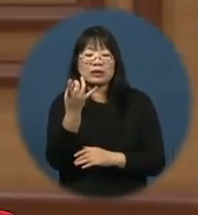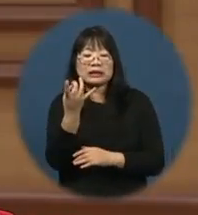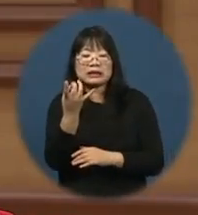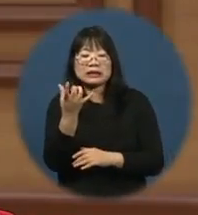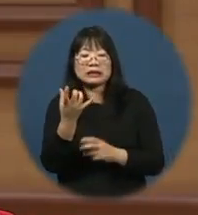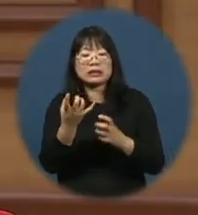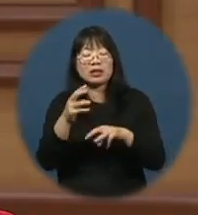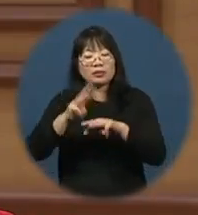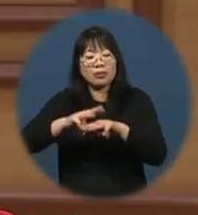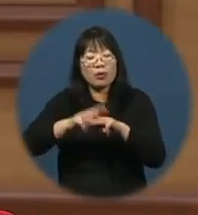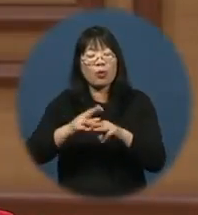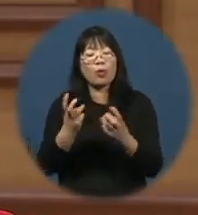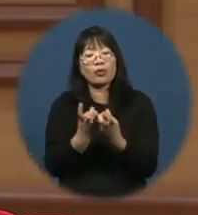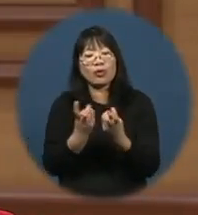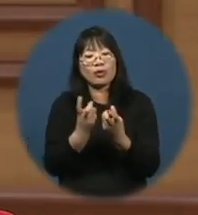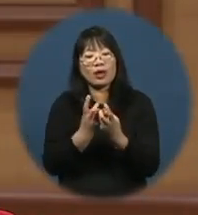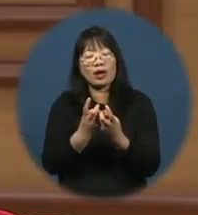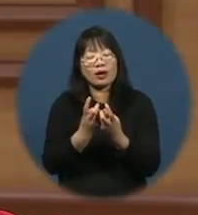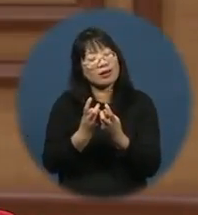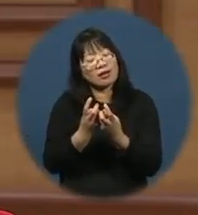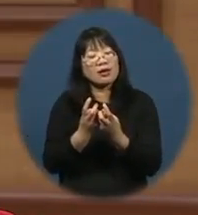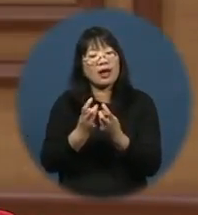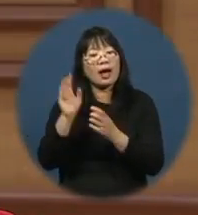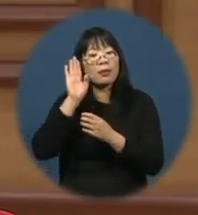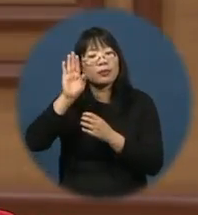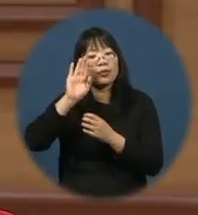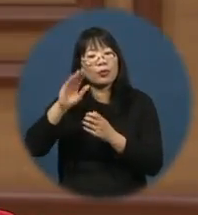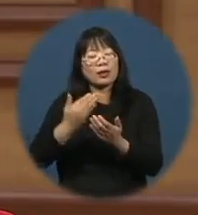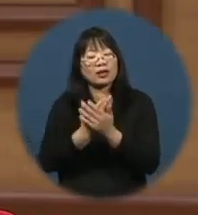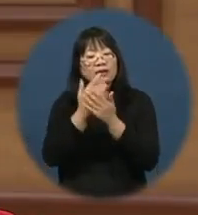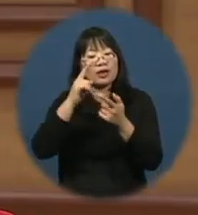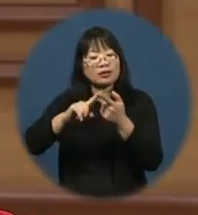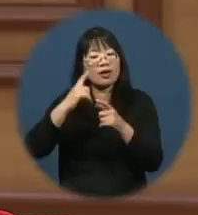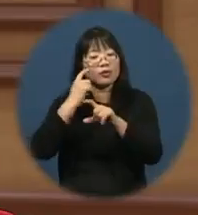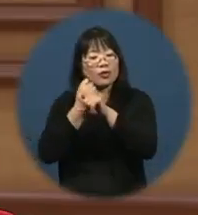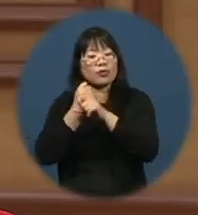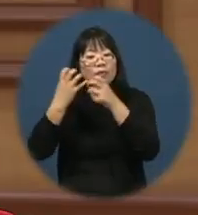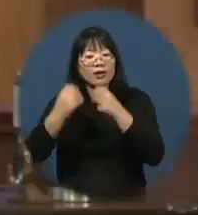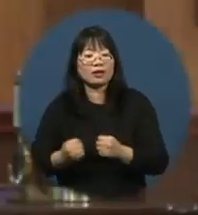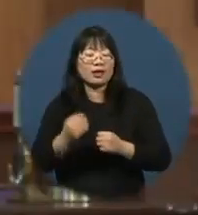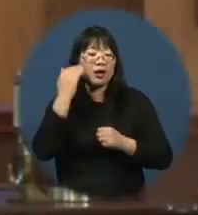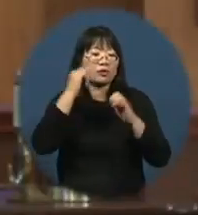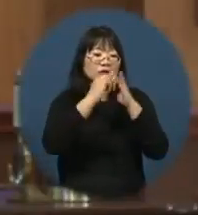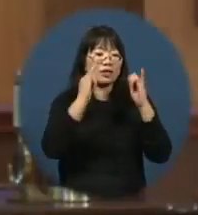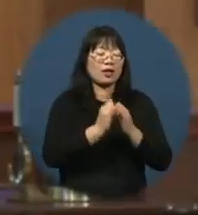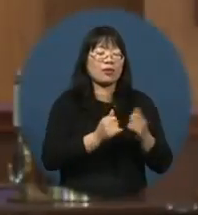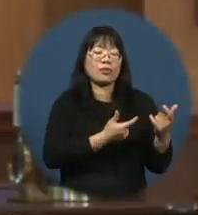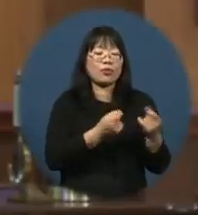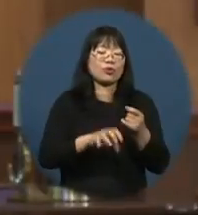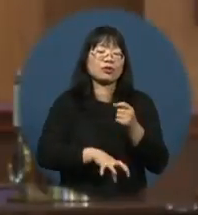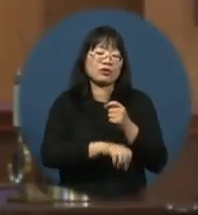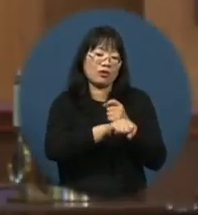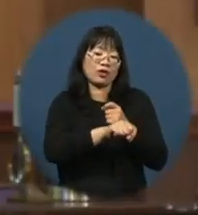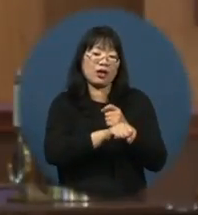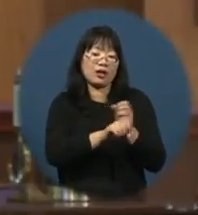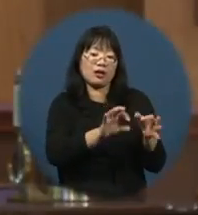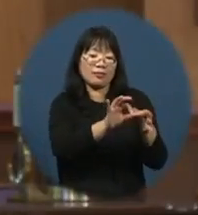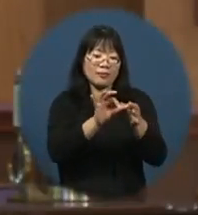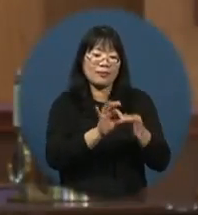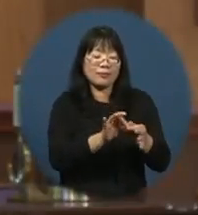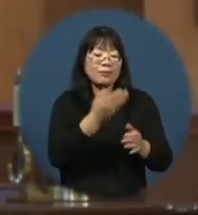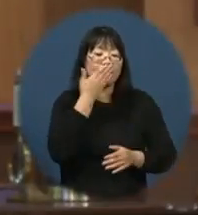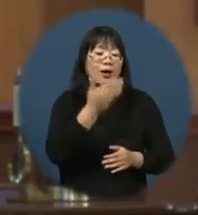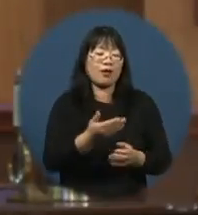어떻게 갖고 갈 것인지 이런 연구들을 많이 하고 있는 것으로 알고 있습니다. 모든 우리 삶에 영향을 미칠 수밖에 없는 거네요. 그렇죠.